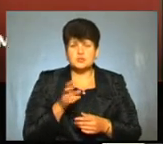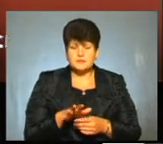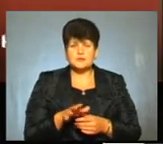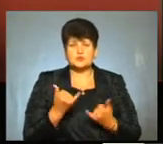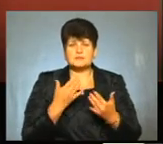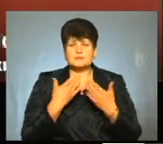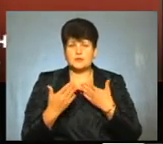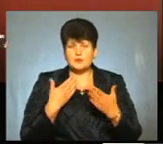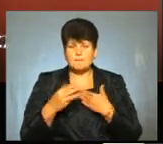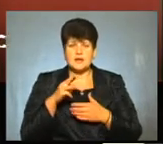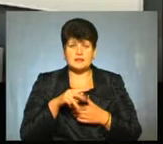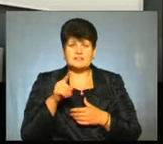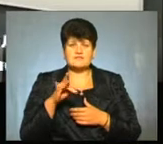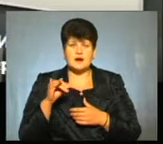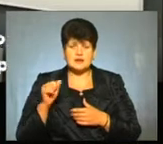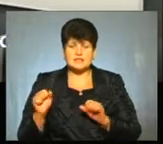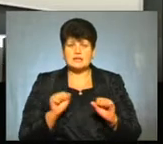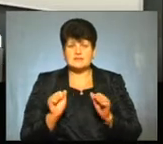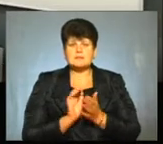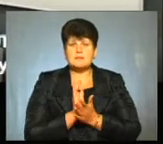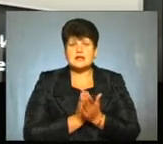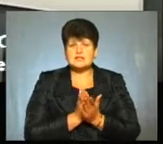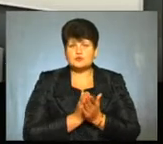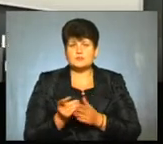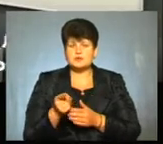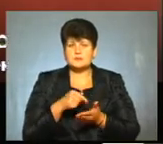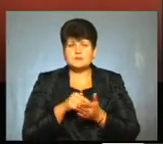програму. Нагадую, сьогодні ми спілкувалися із Мар'яною Зварич, керівницею